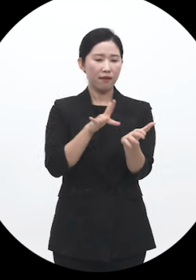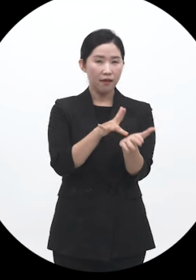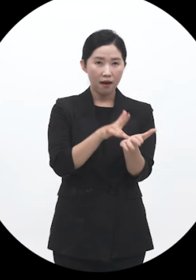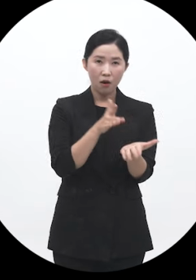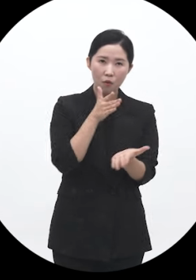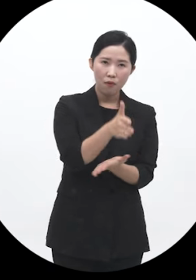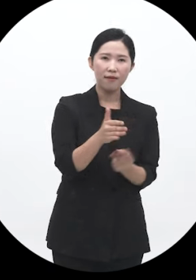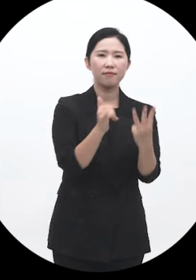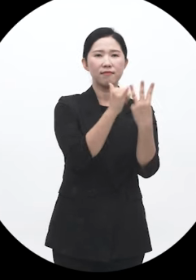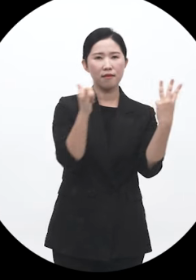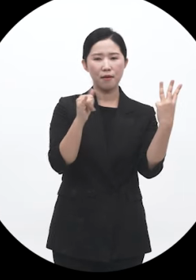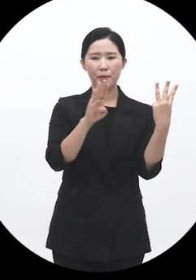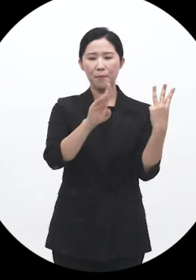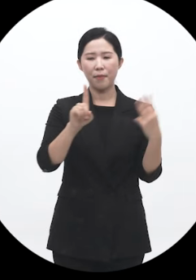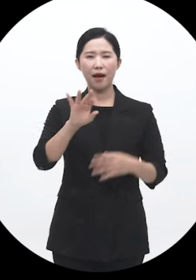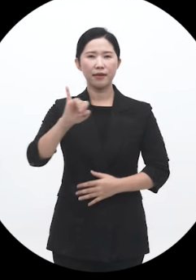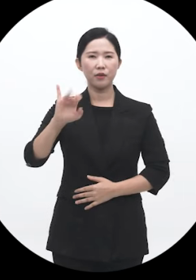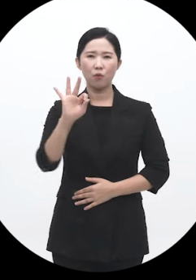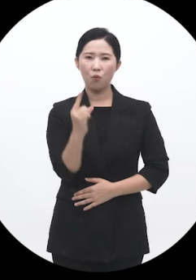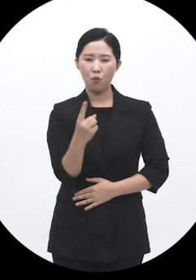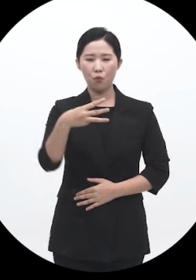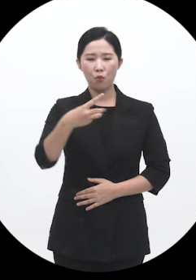첨단학과인 바이오로직스공학부와